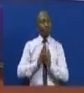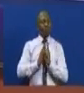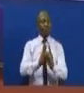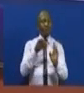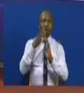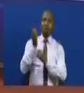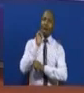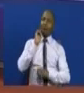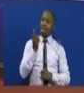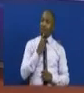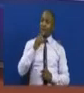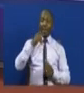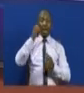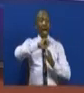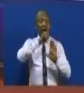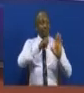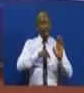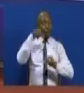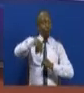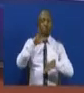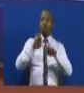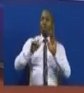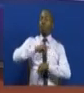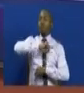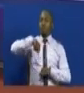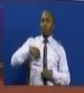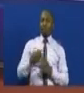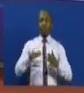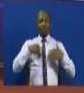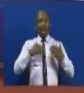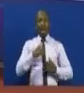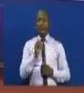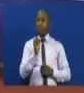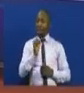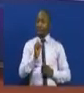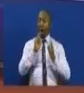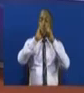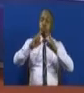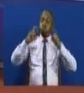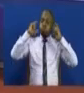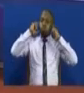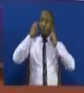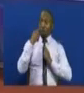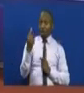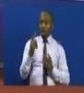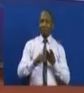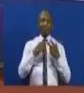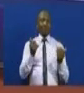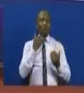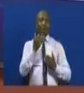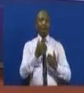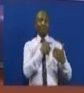jibu. Lakini kwa Afrika, huo ni utamaduni wetu. Nimefurahi zaidi mzee kapiga balakoa kama niloingia nao mimi hapa. Kwa habari za michezo ya